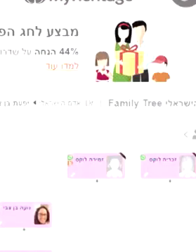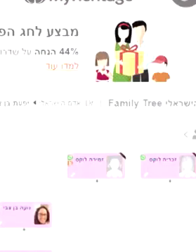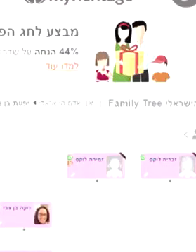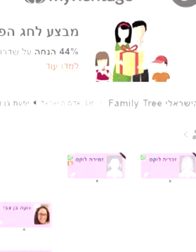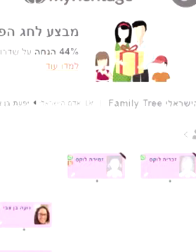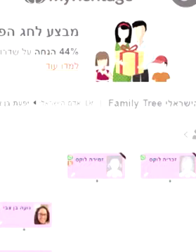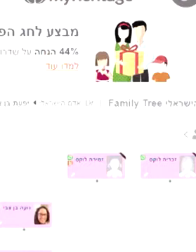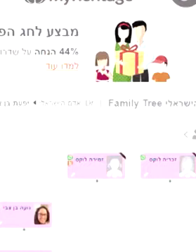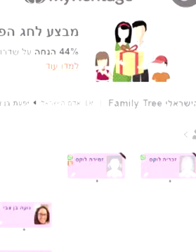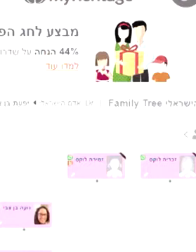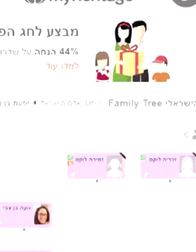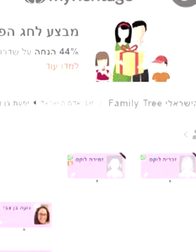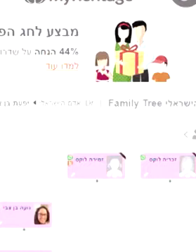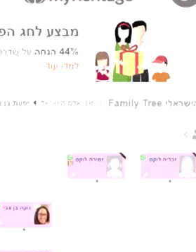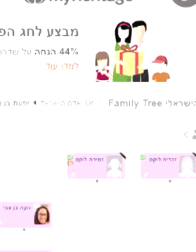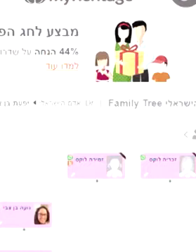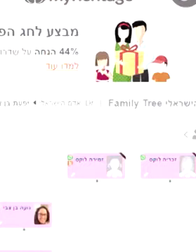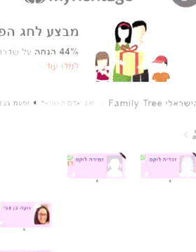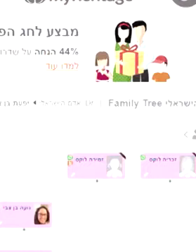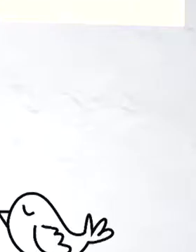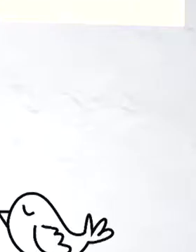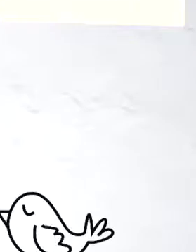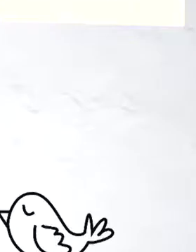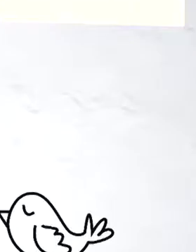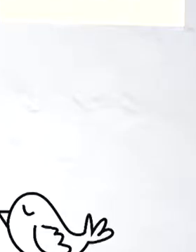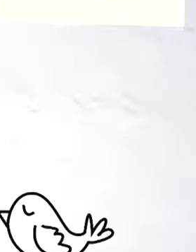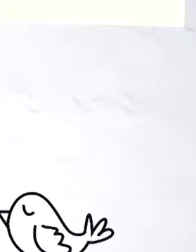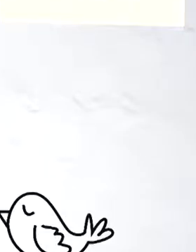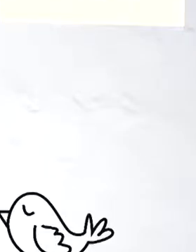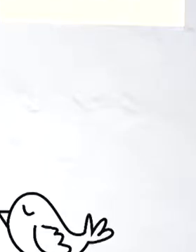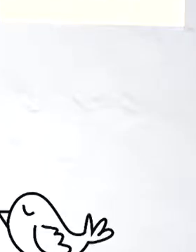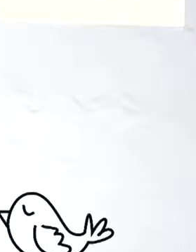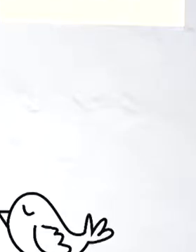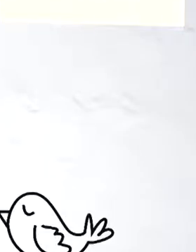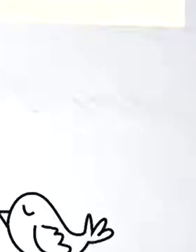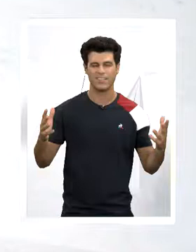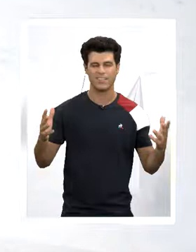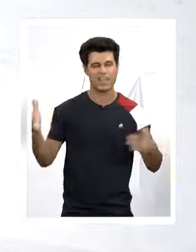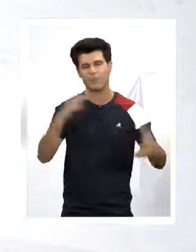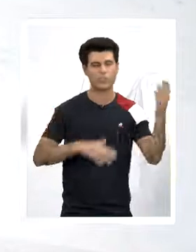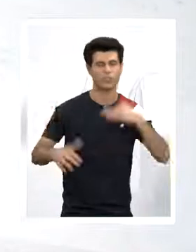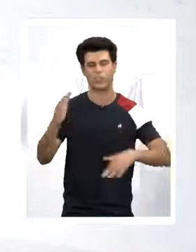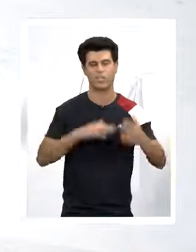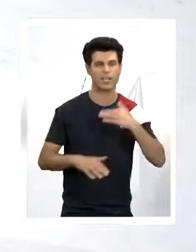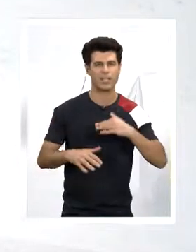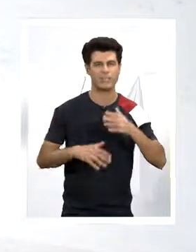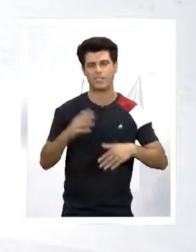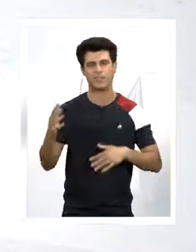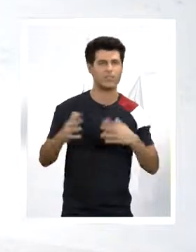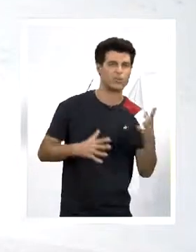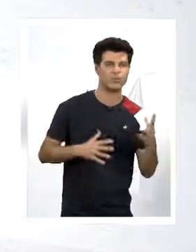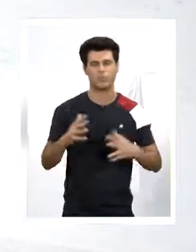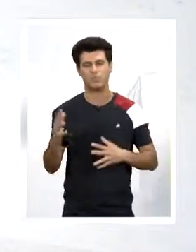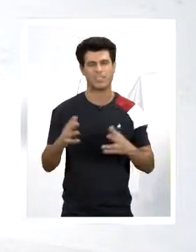יש עוד 3 ימים יום הולדת, ולא ידעתי את זה. מזל טוב, אז גם הנה, אני מצטרף לברך אותה מכאן. איפה השורשים שלכם?